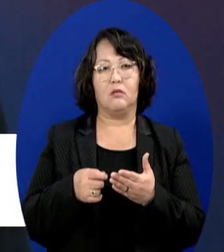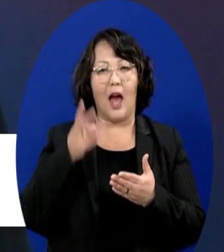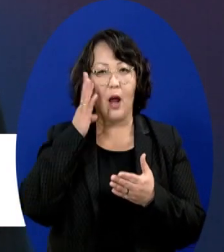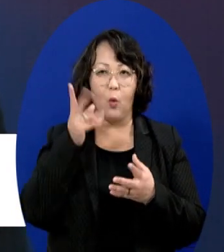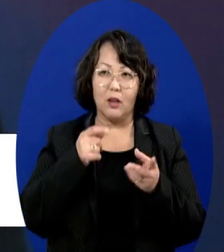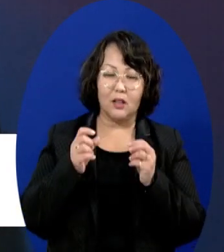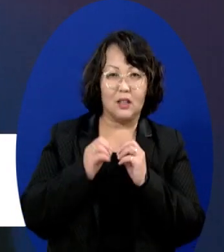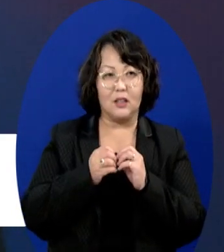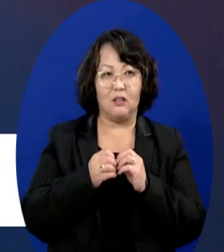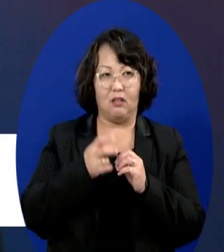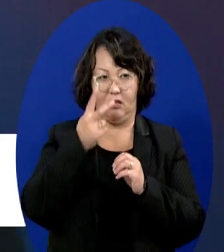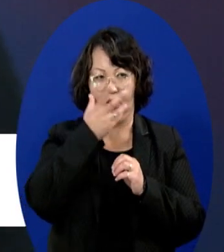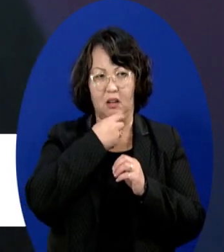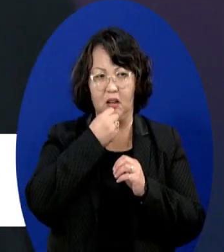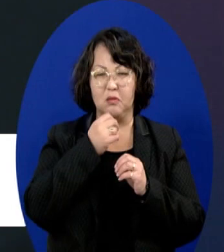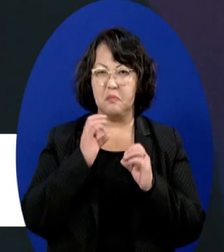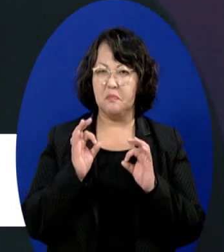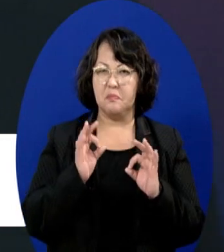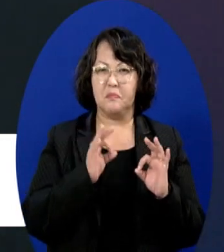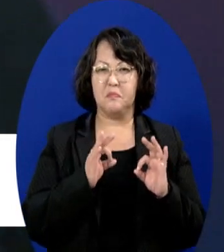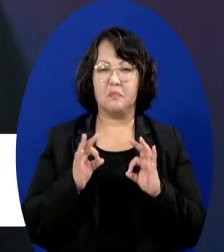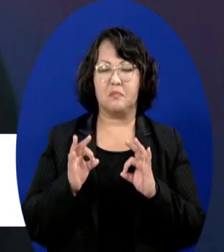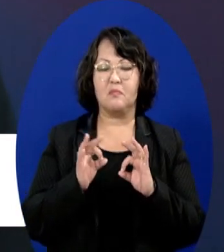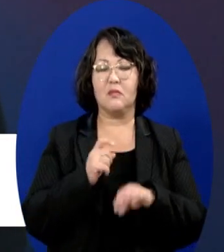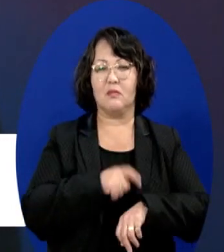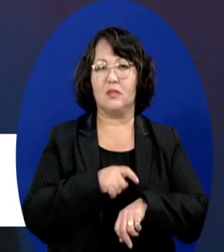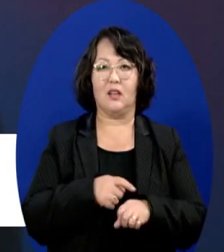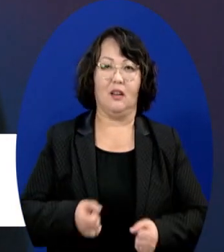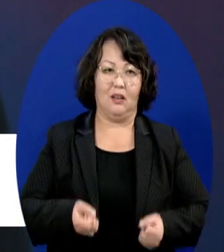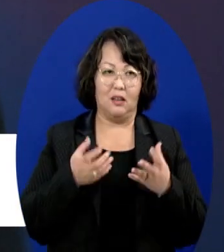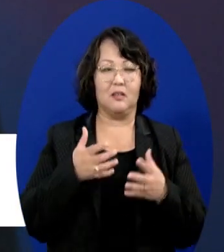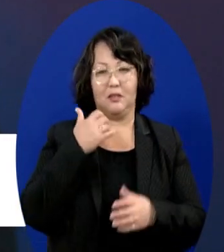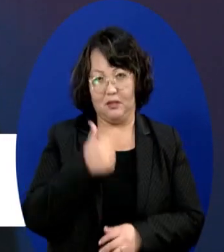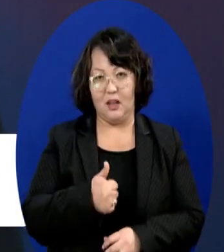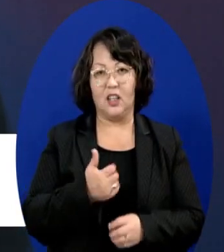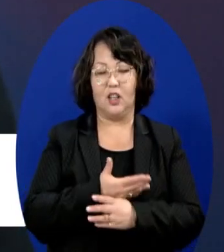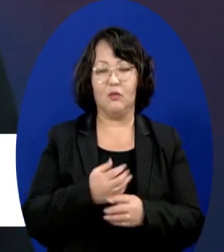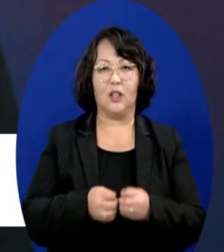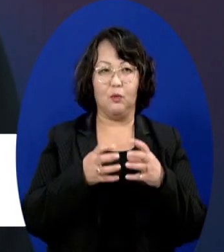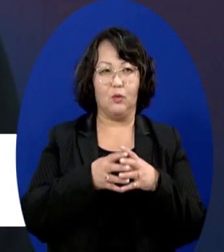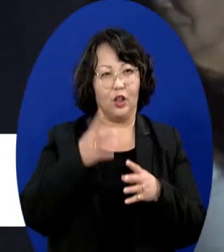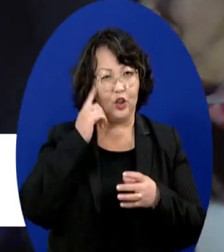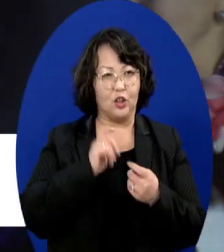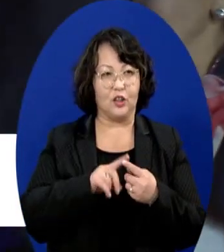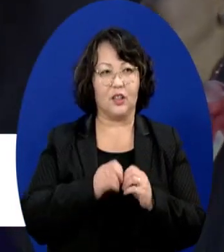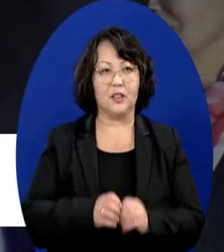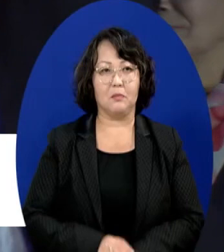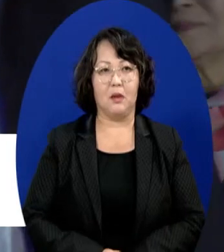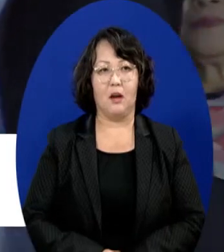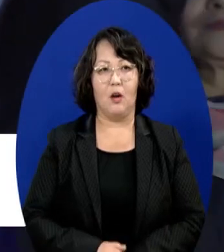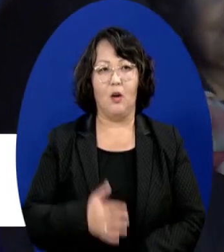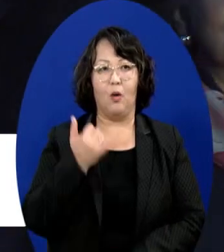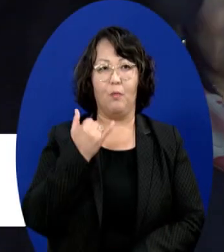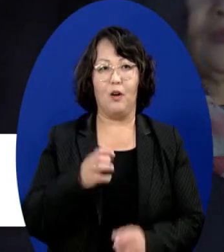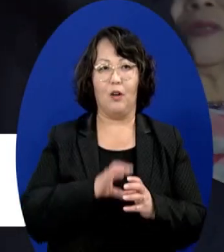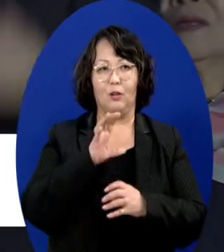бол үнэхээр гайхалтай, маш чамбай. Үнэхээр нэг цаг гаргаж нэг кино хий гэсэн бодолтойгоор хийсэн байна. Улаанбаатар олон